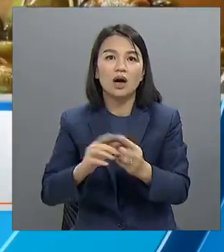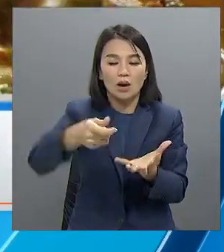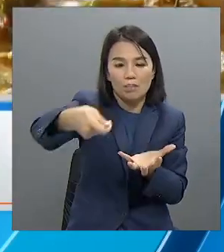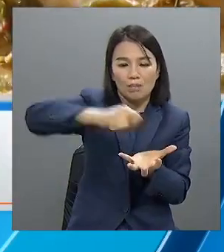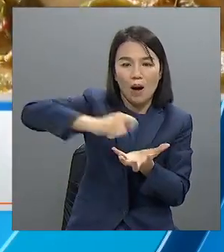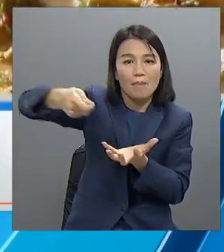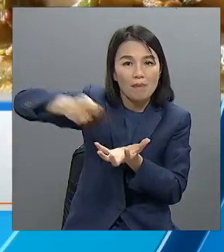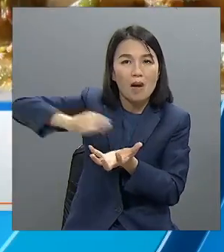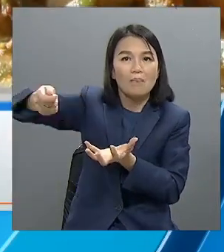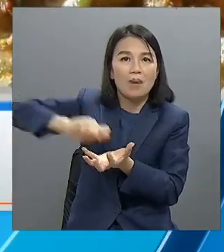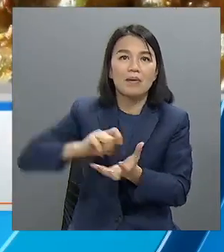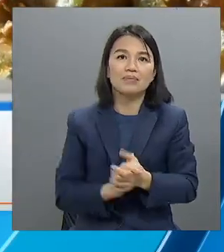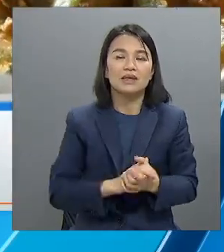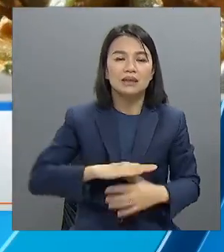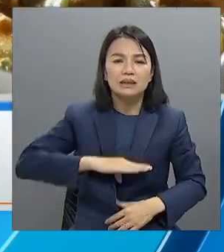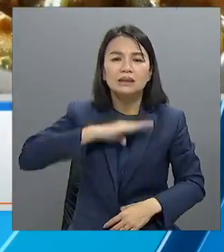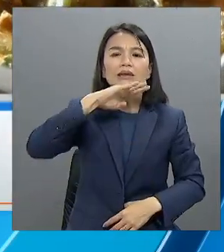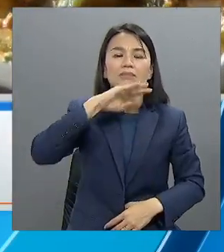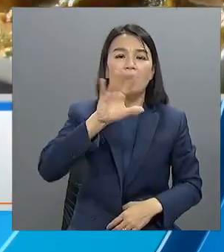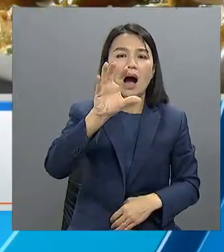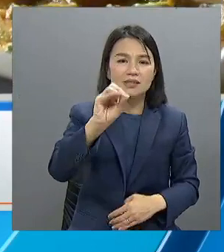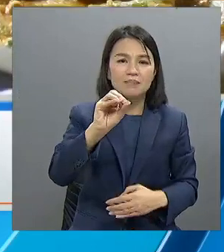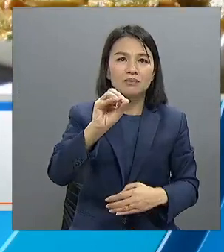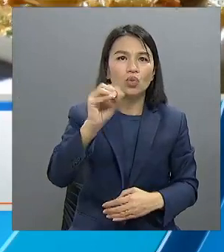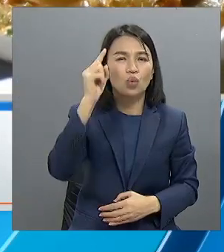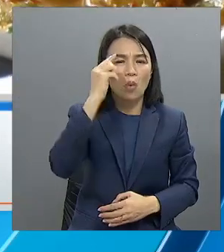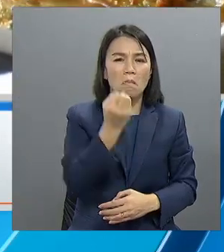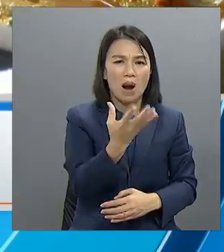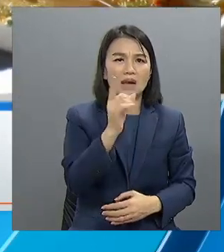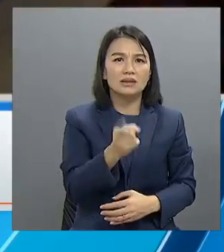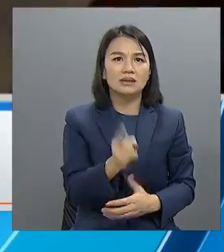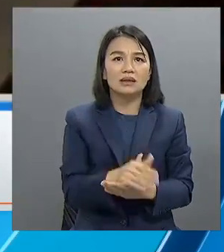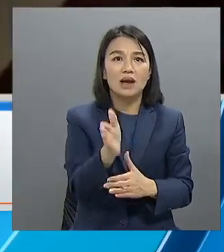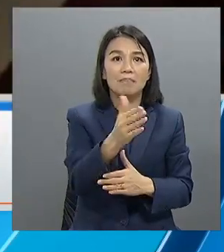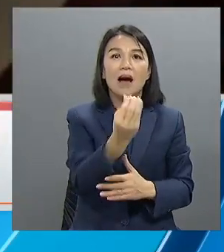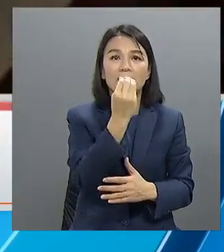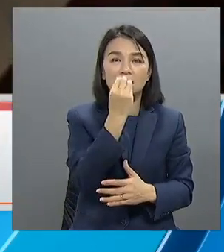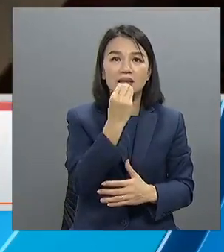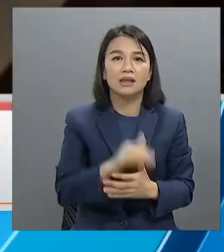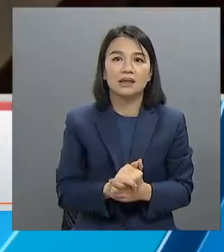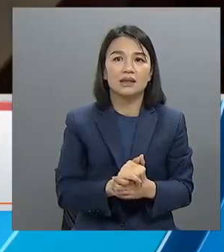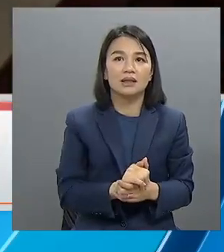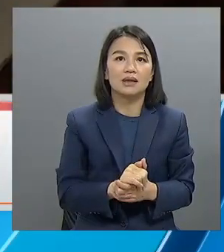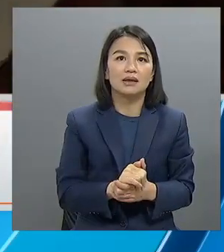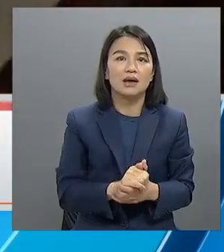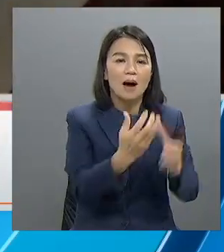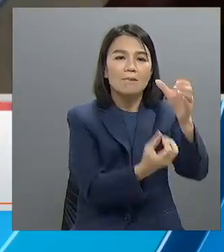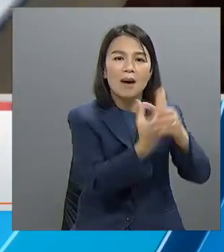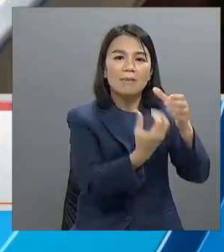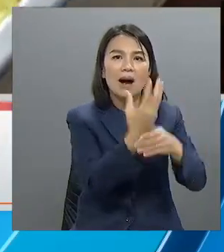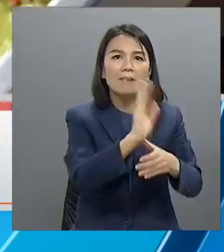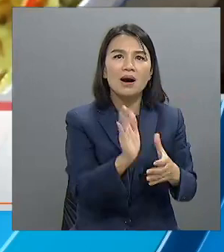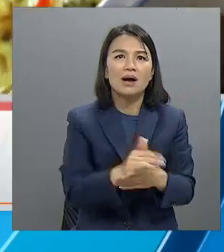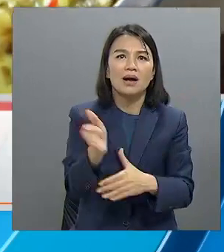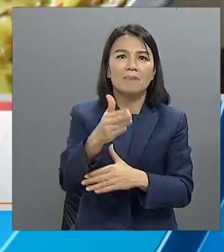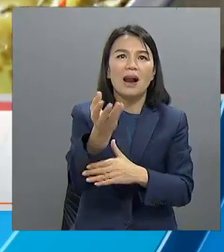องอิ่มละ50บาทเนี่ยถือว่าให้เยอะมาก นะคะทานปลาด้วยไหมคะ ทานปลาค่ะพ ี่ทานแต่ผักอย่างเดียว แต่อาจจะทานปลาน้อยไปหน่อยกิน